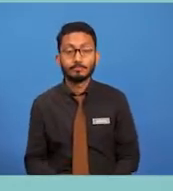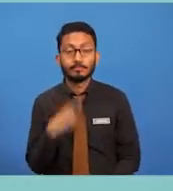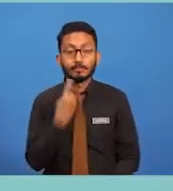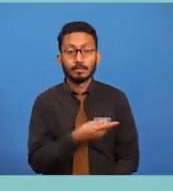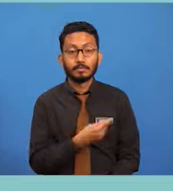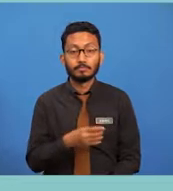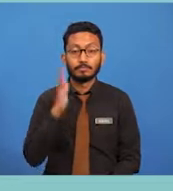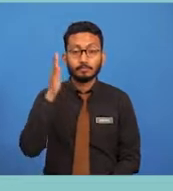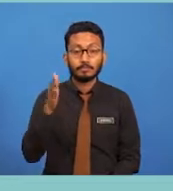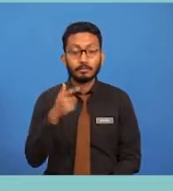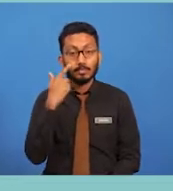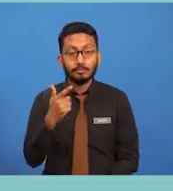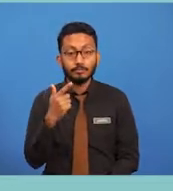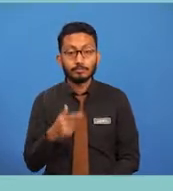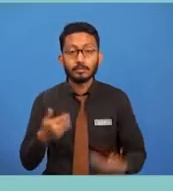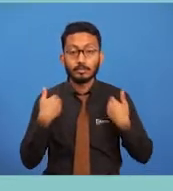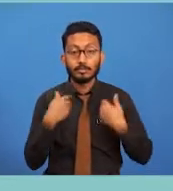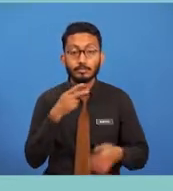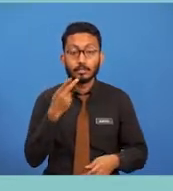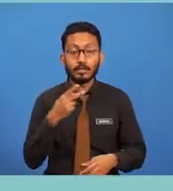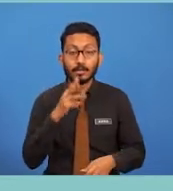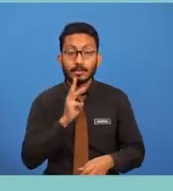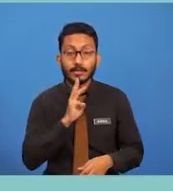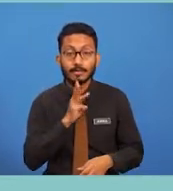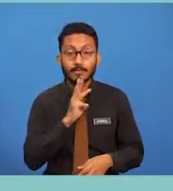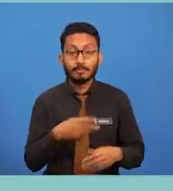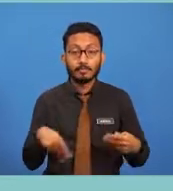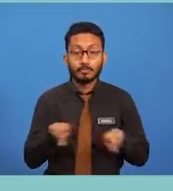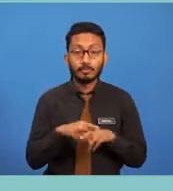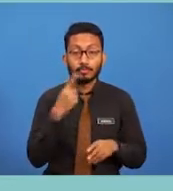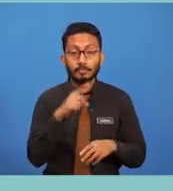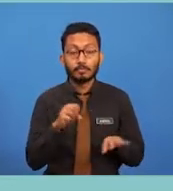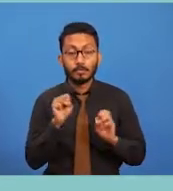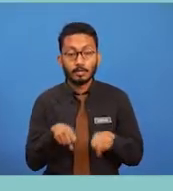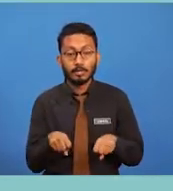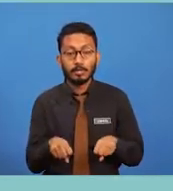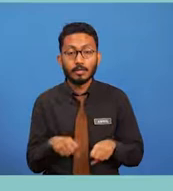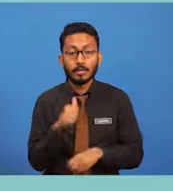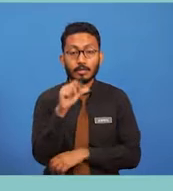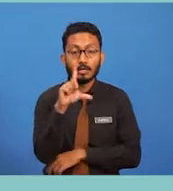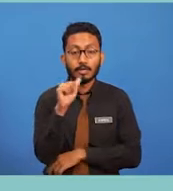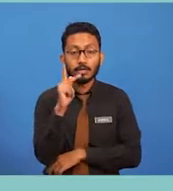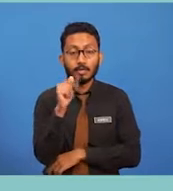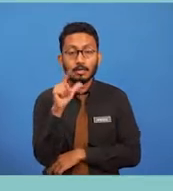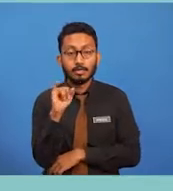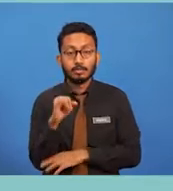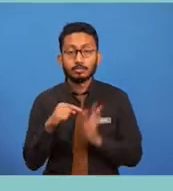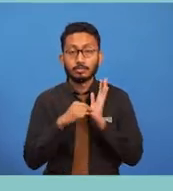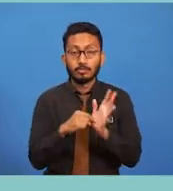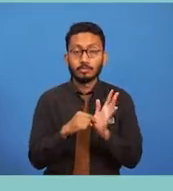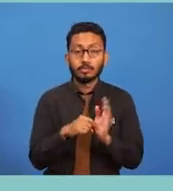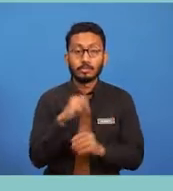Kita akan melihat adakah air diperlukan untuk membolehkan alkali